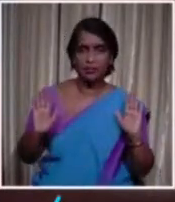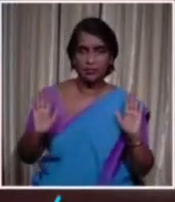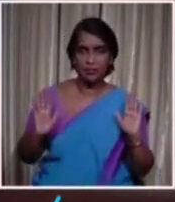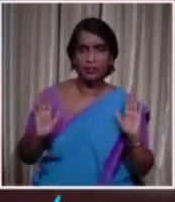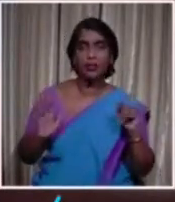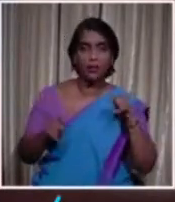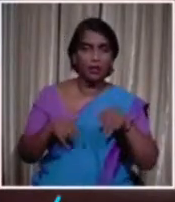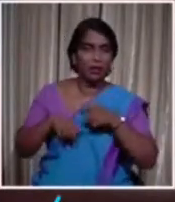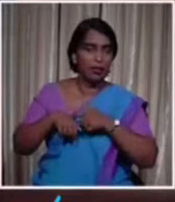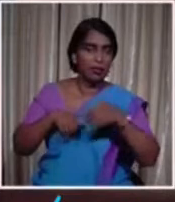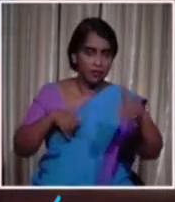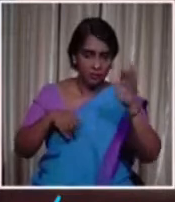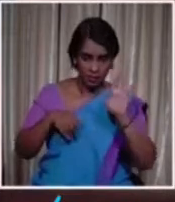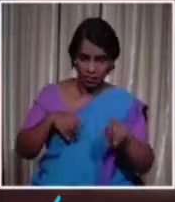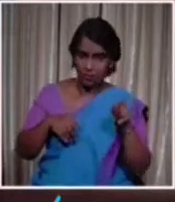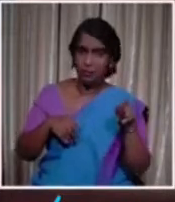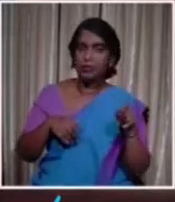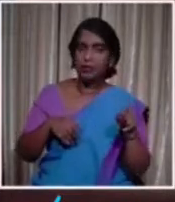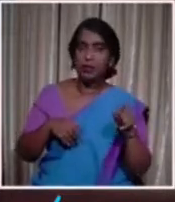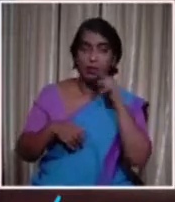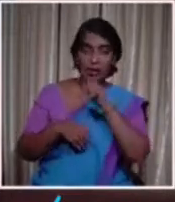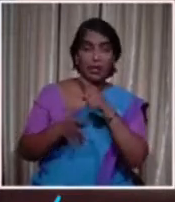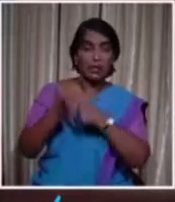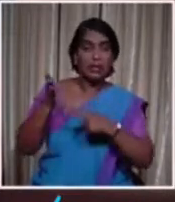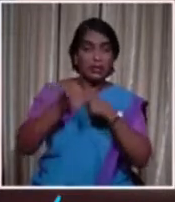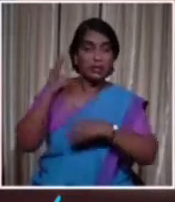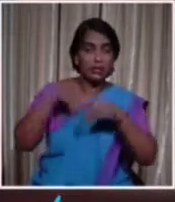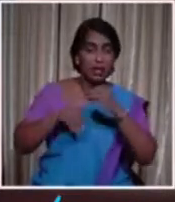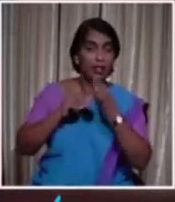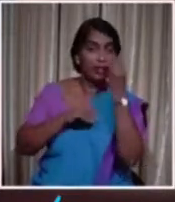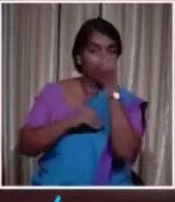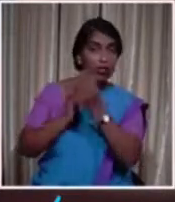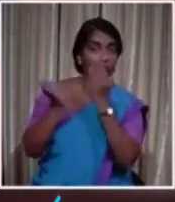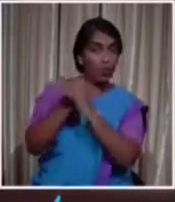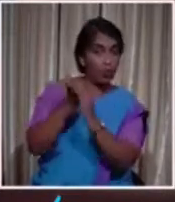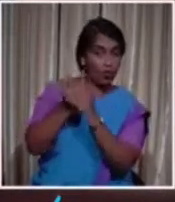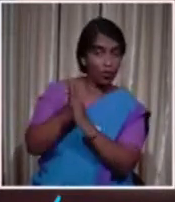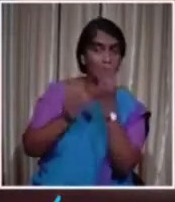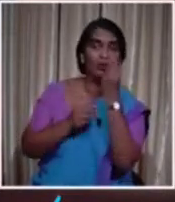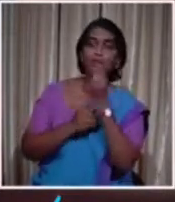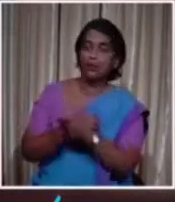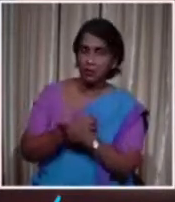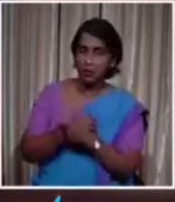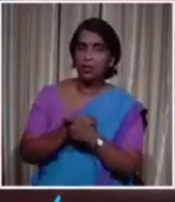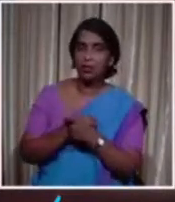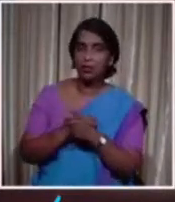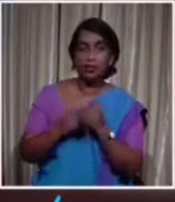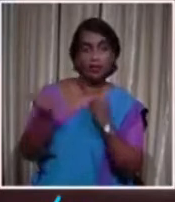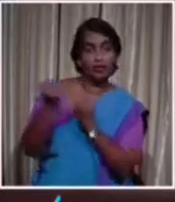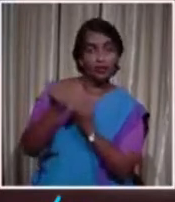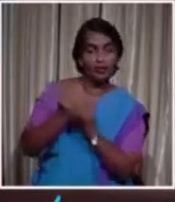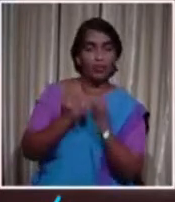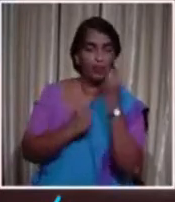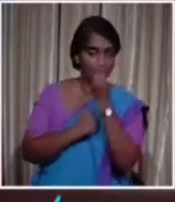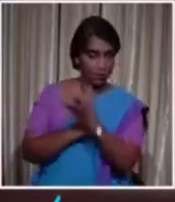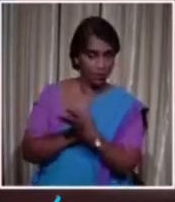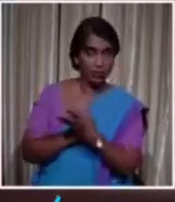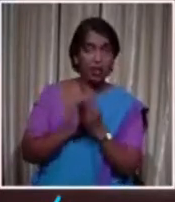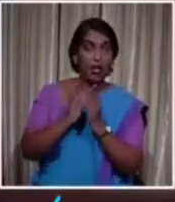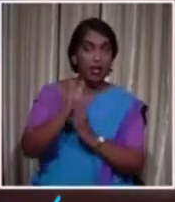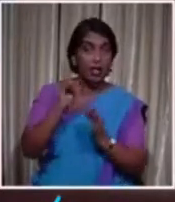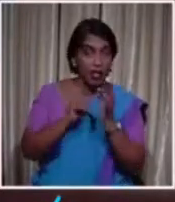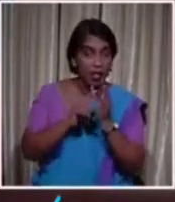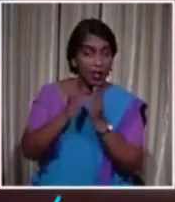मे काल सीमा तुदी इतम चंदे दी पार्लमेंट उदौ पदौ कर सौगे पलकरपु